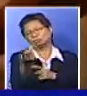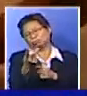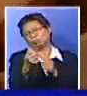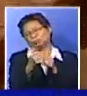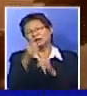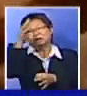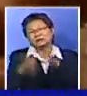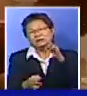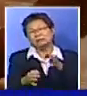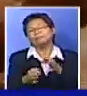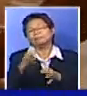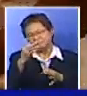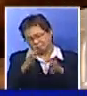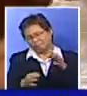sekali Jika Sabit kesalahan